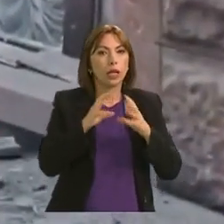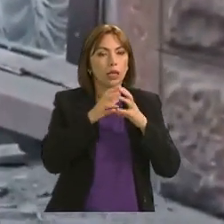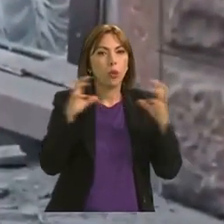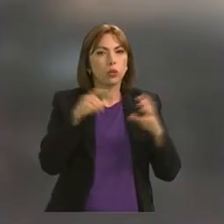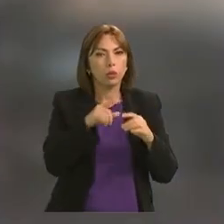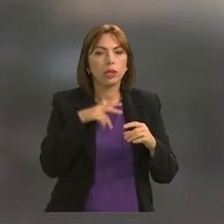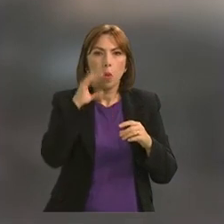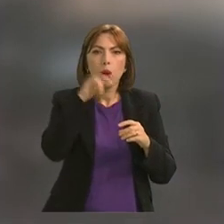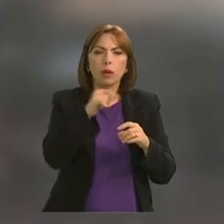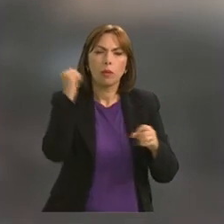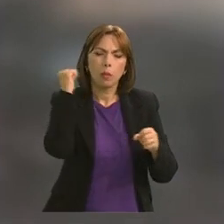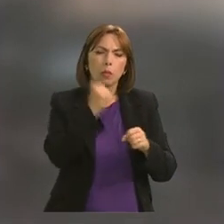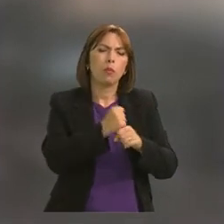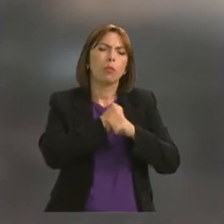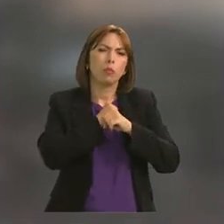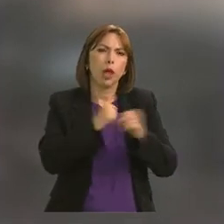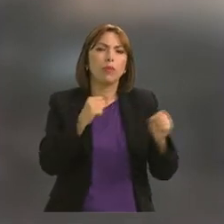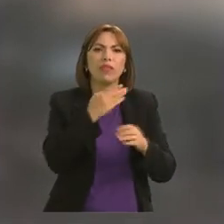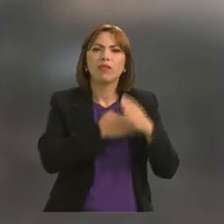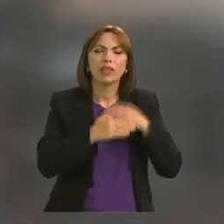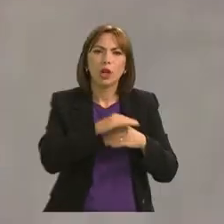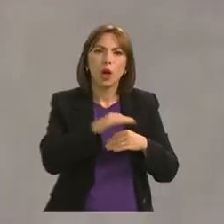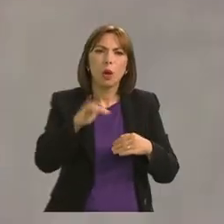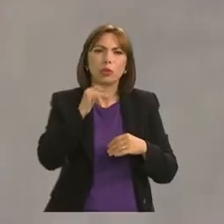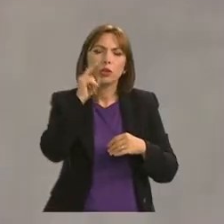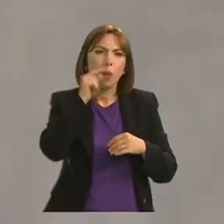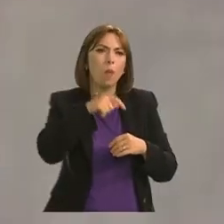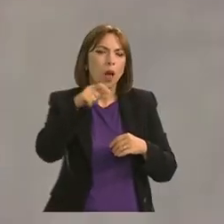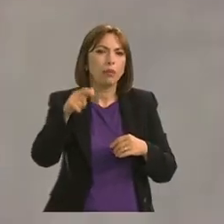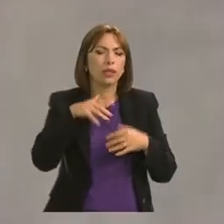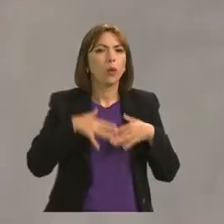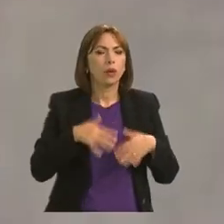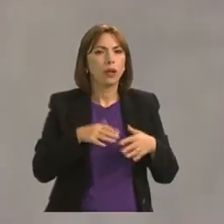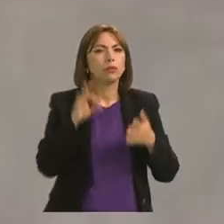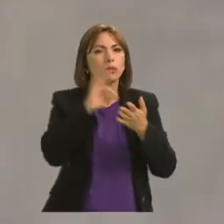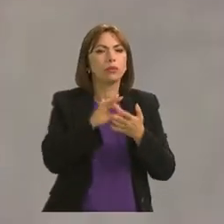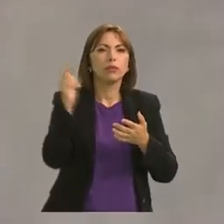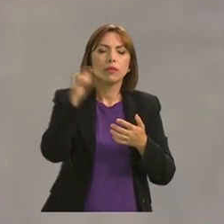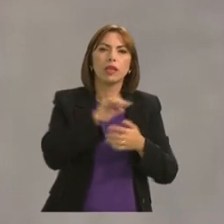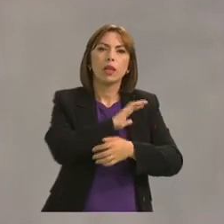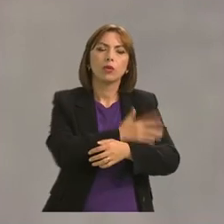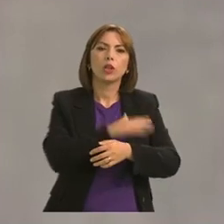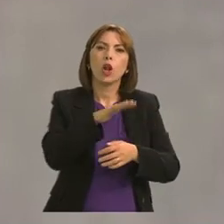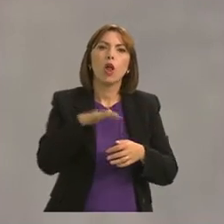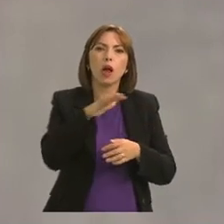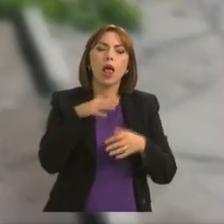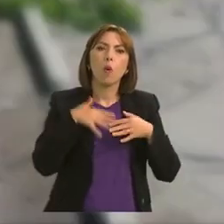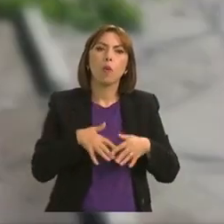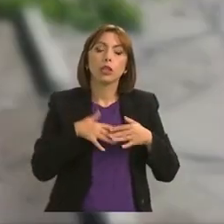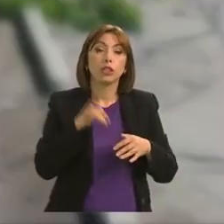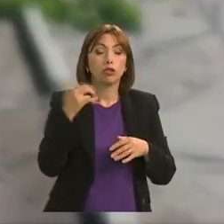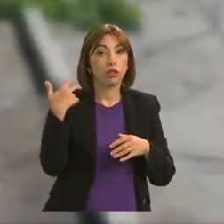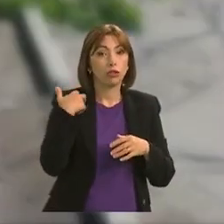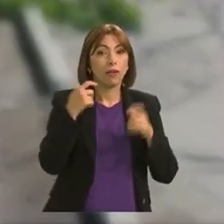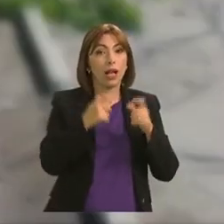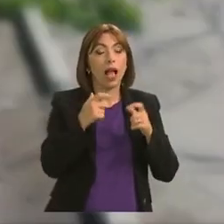fost bombardată. Victime, copii și civili ucraineni. Precizările au venit din partea autorităților locale ucrainene, iar șeful